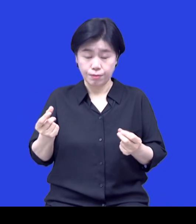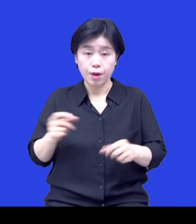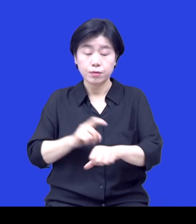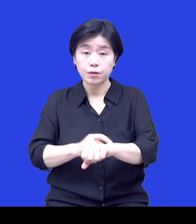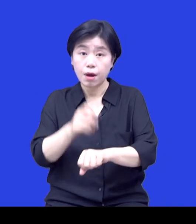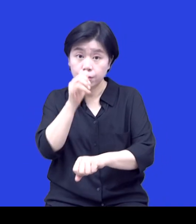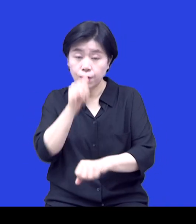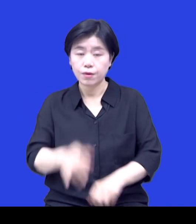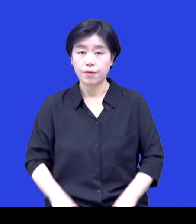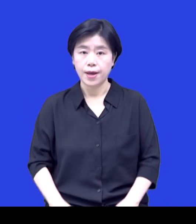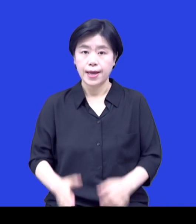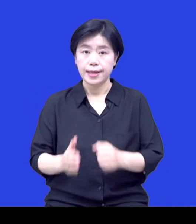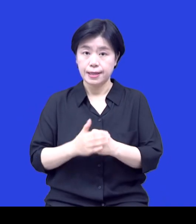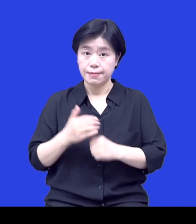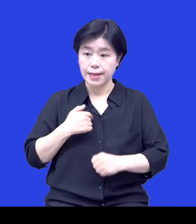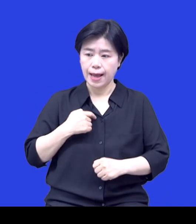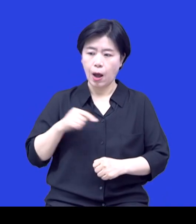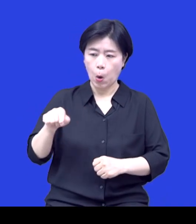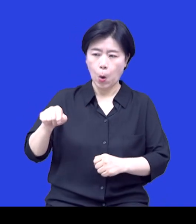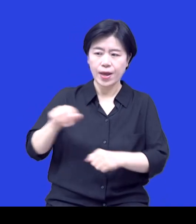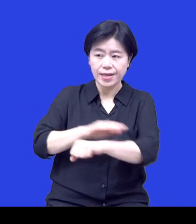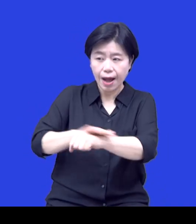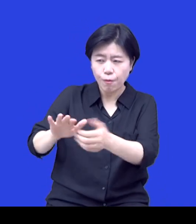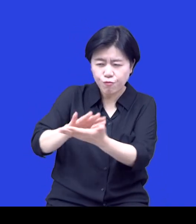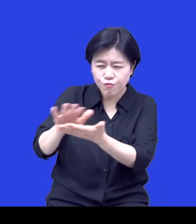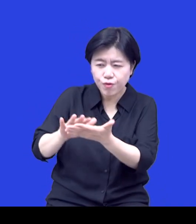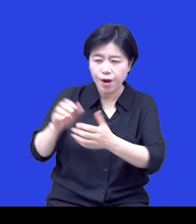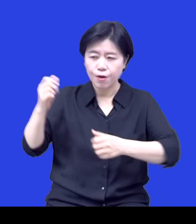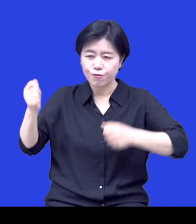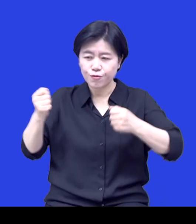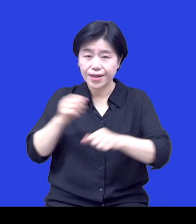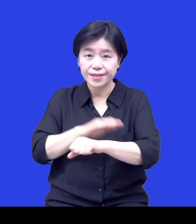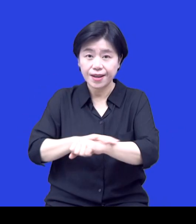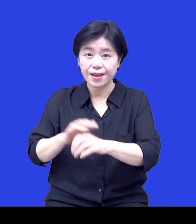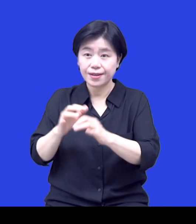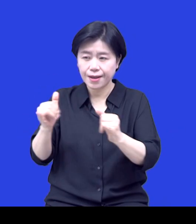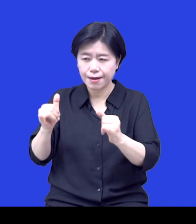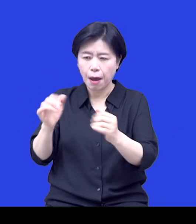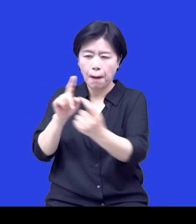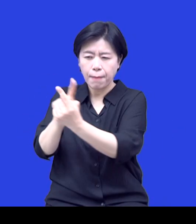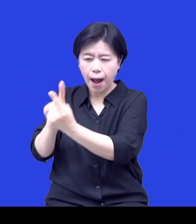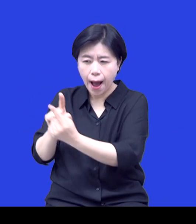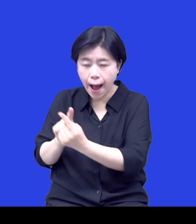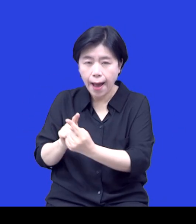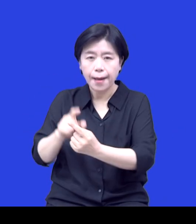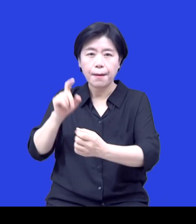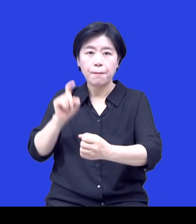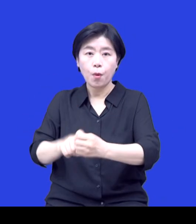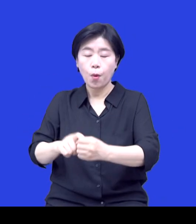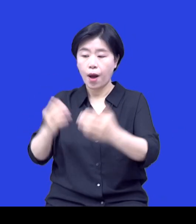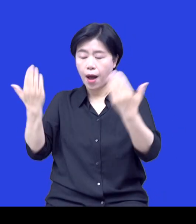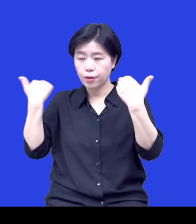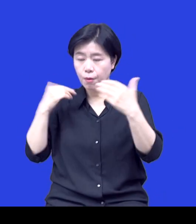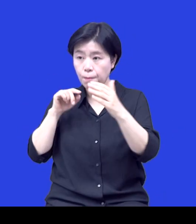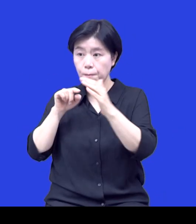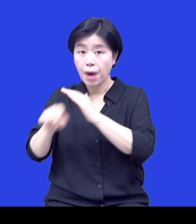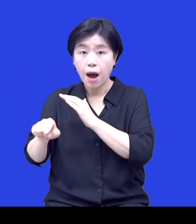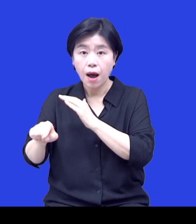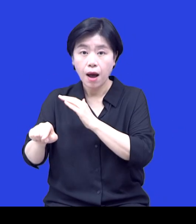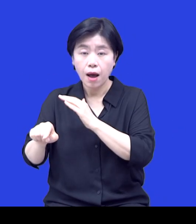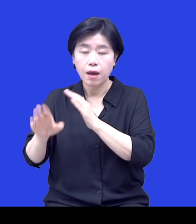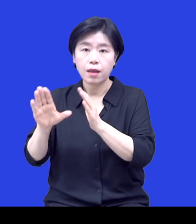불량하게 노는 애들 같이 따라가가지고 네, 놀아보려고. 나 놀아보러 딱 갔는데 들어가자마자 네. 와,